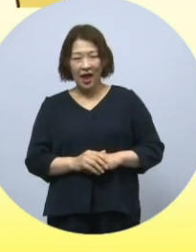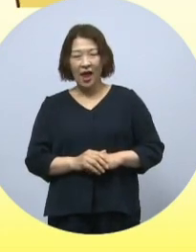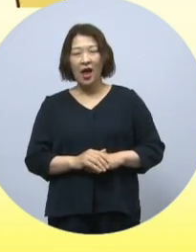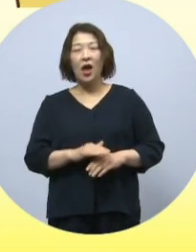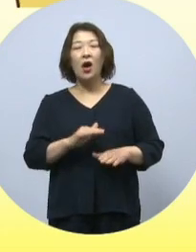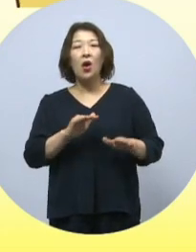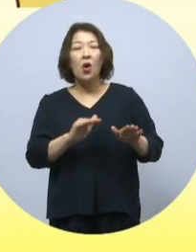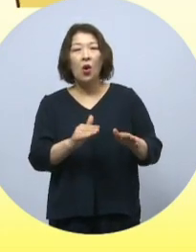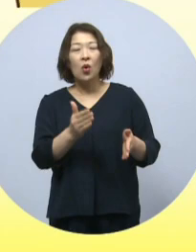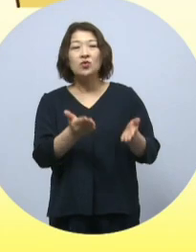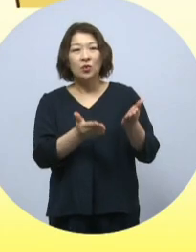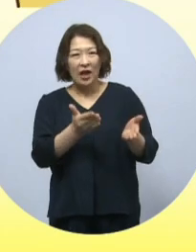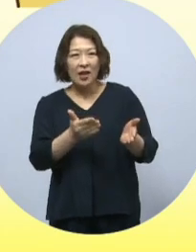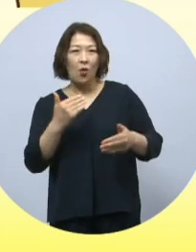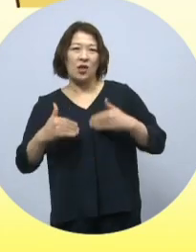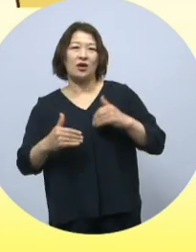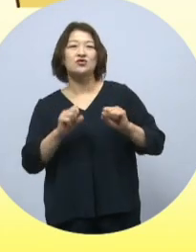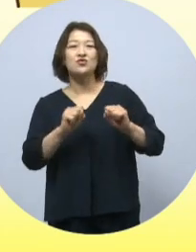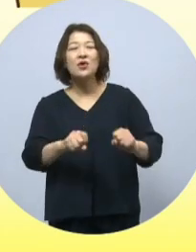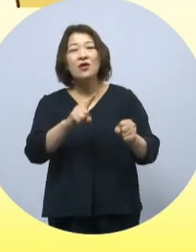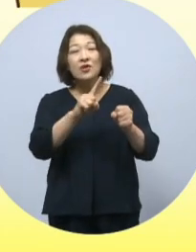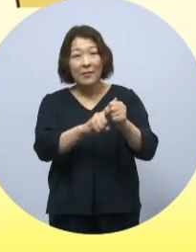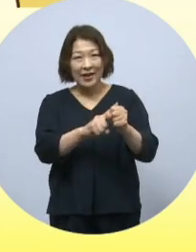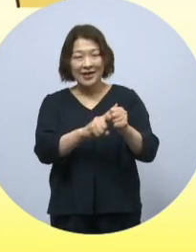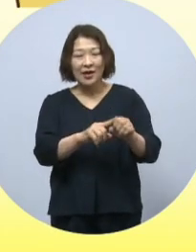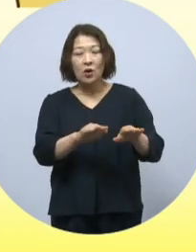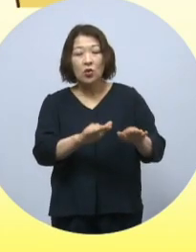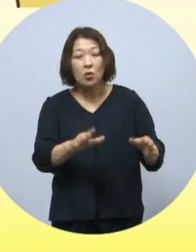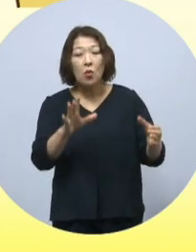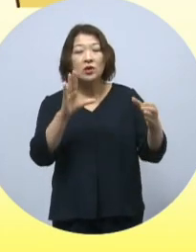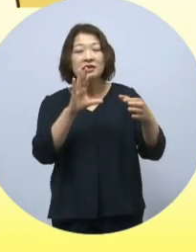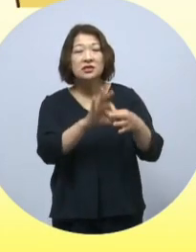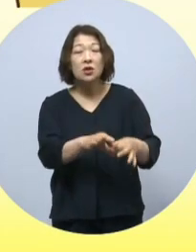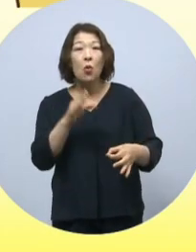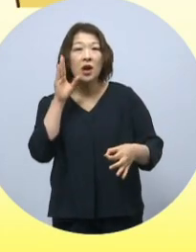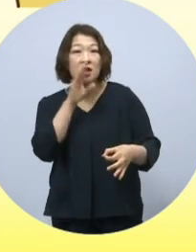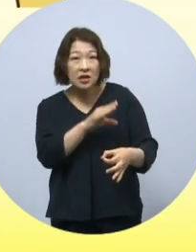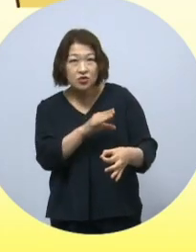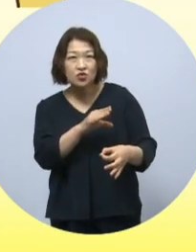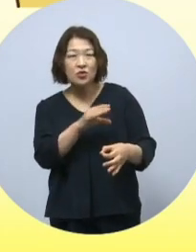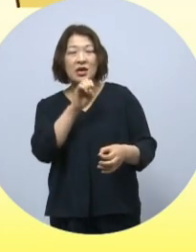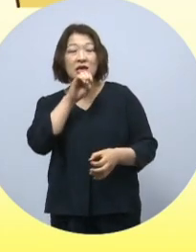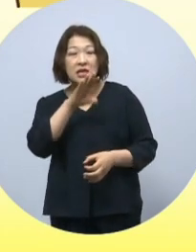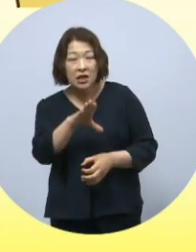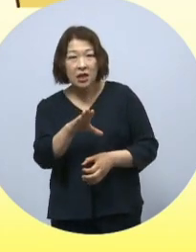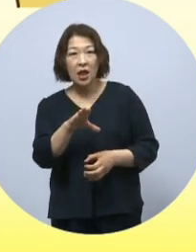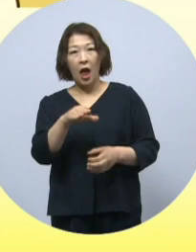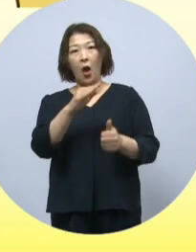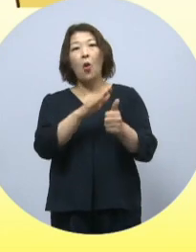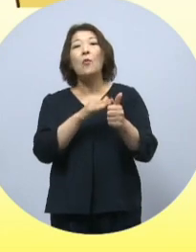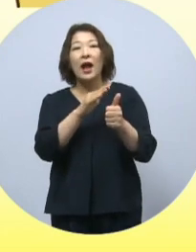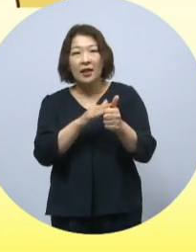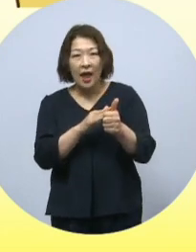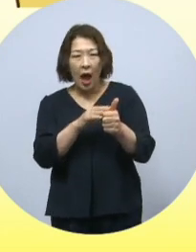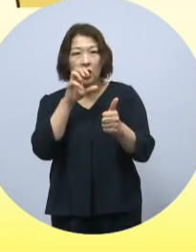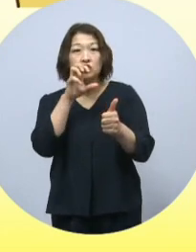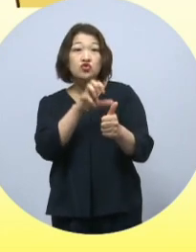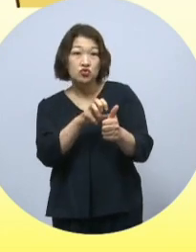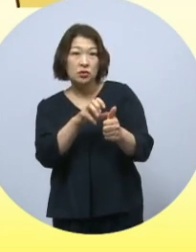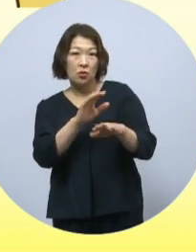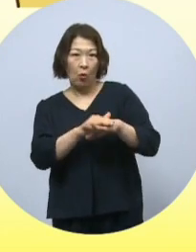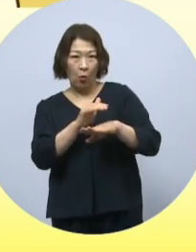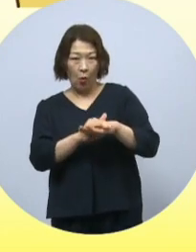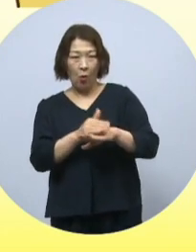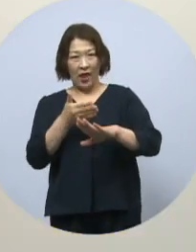く子育てを行うために、子どもたちに伝わりやすい言い方、褒め方、注意の仕方を練習します